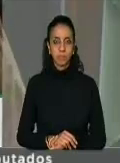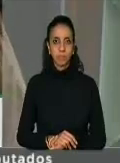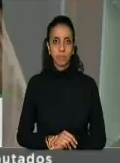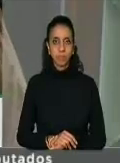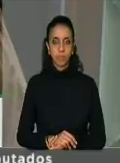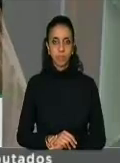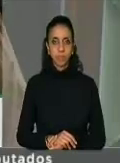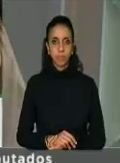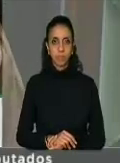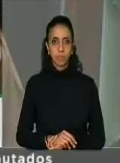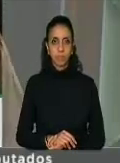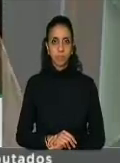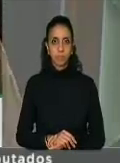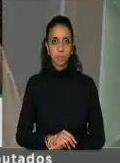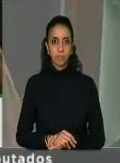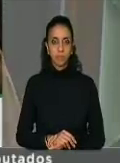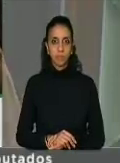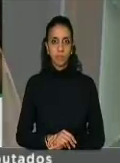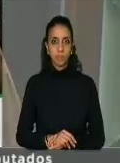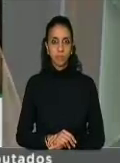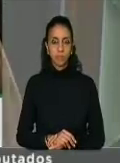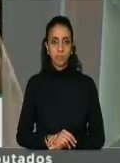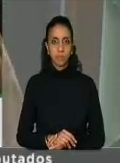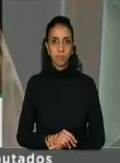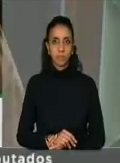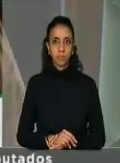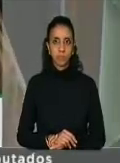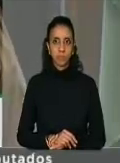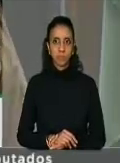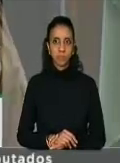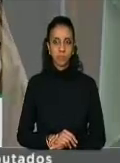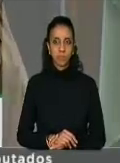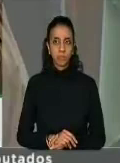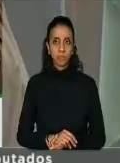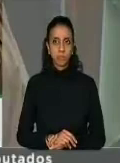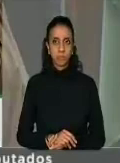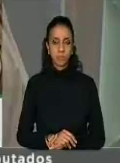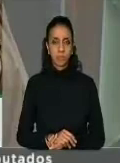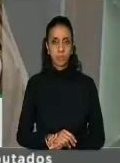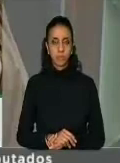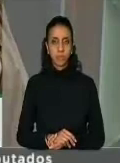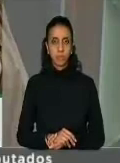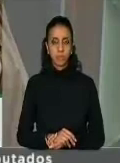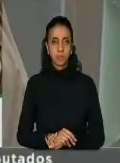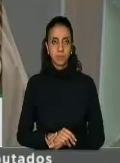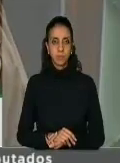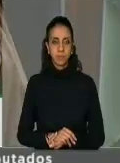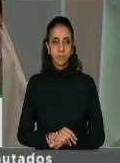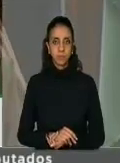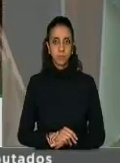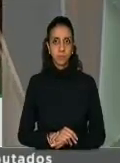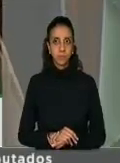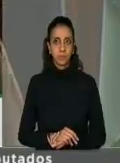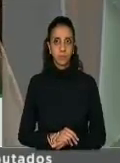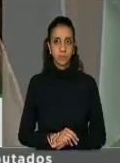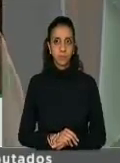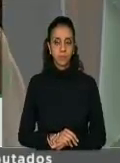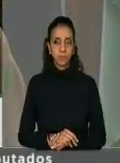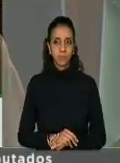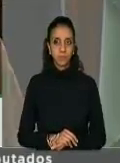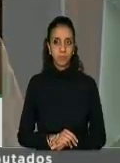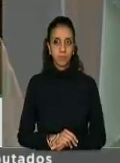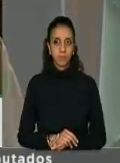البرازيل. لا بد أيها الإخوة المسلمون أيها الأعزاء أن